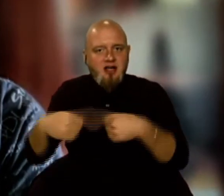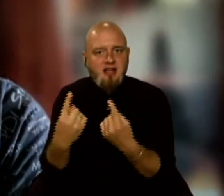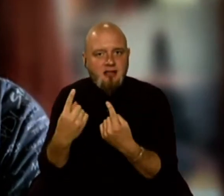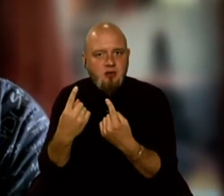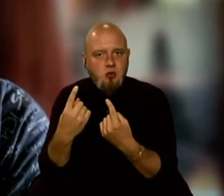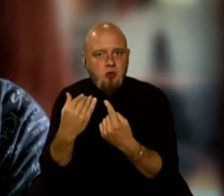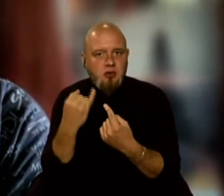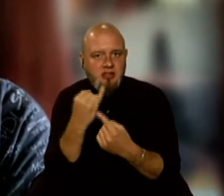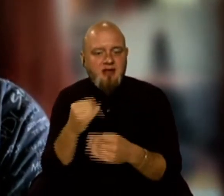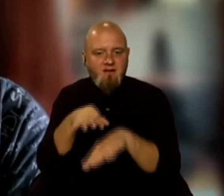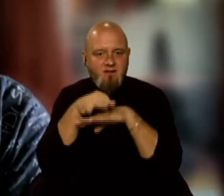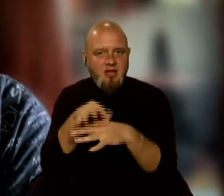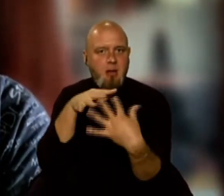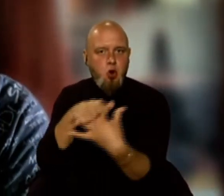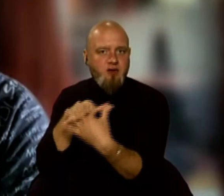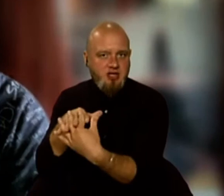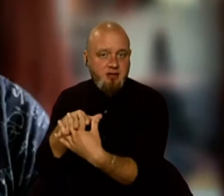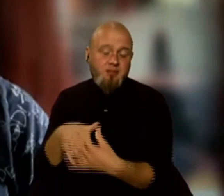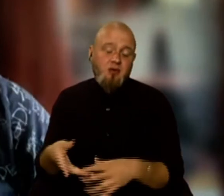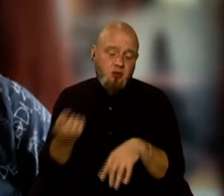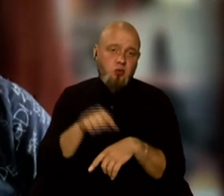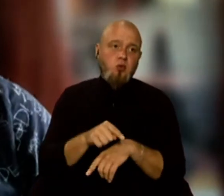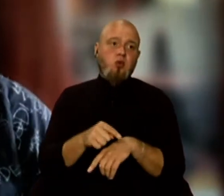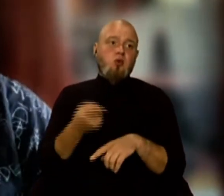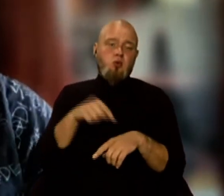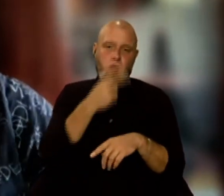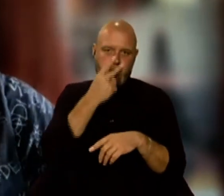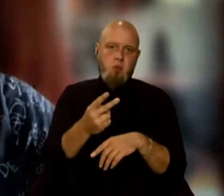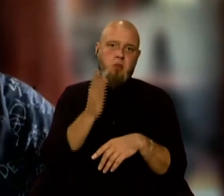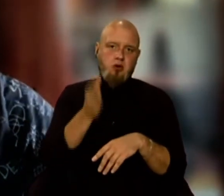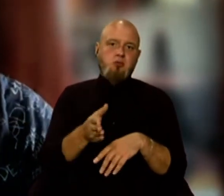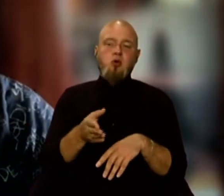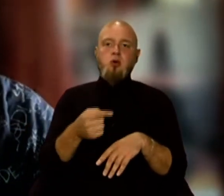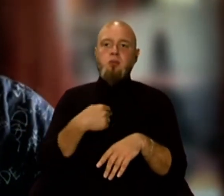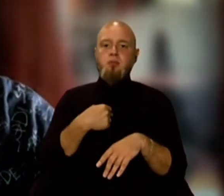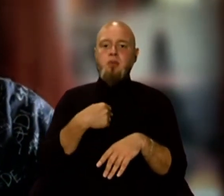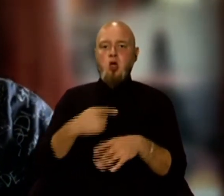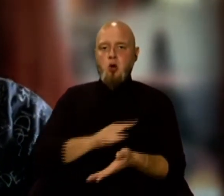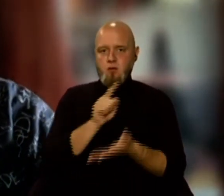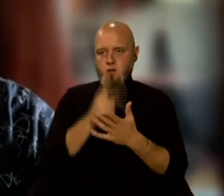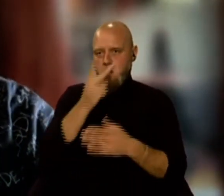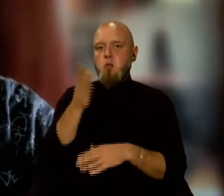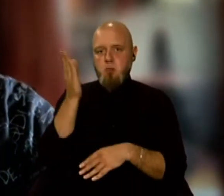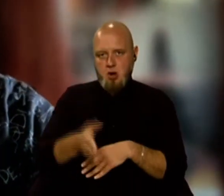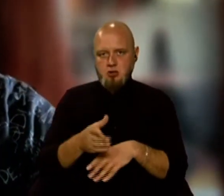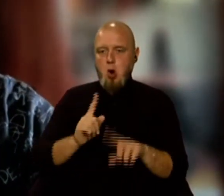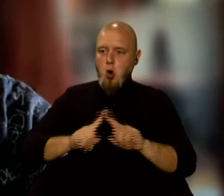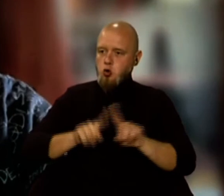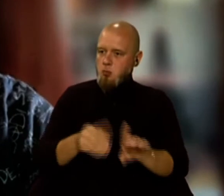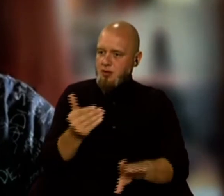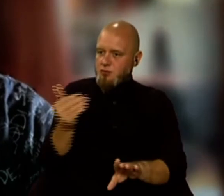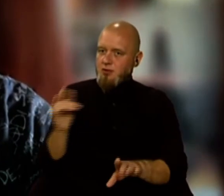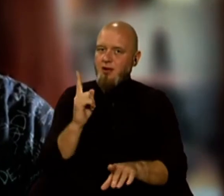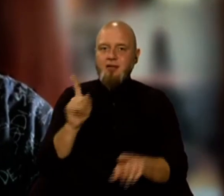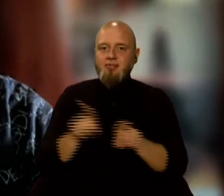організацію і ведення бойових дій. Тому побачимо, ми обов'язково побачимо особливості, але